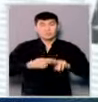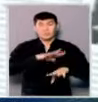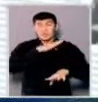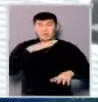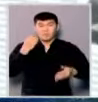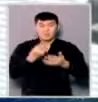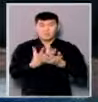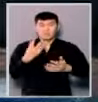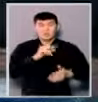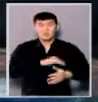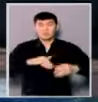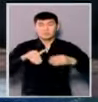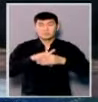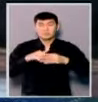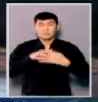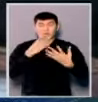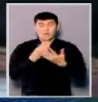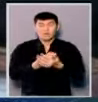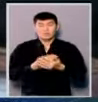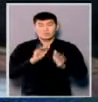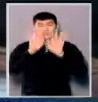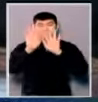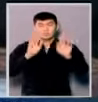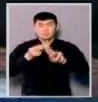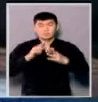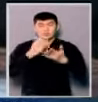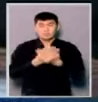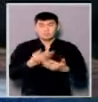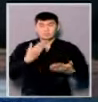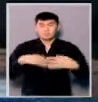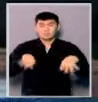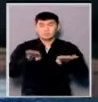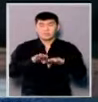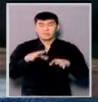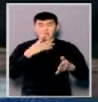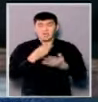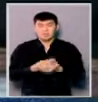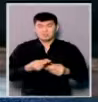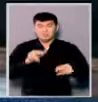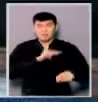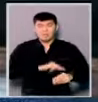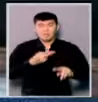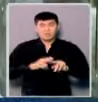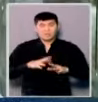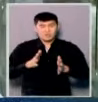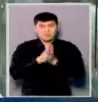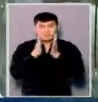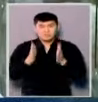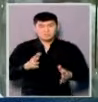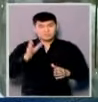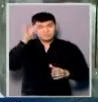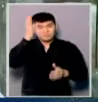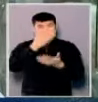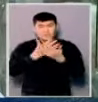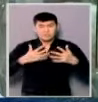ценных документов собрано и в его личном архиве. Ученый стал примером преданности своей профессии. Высоко оценены его